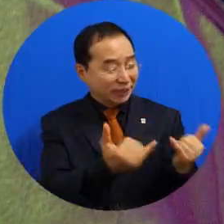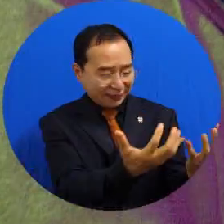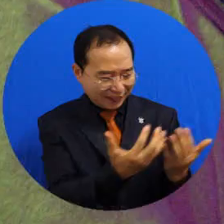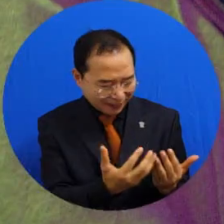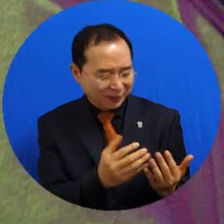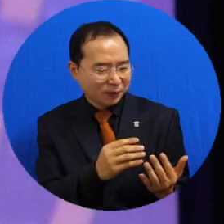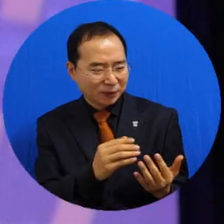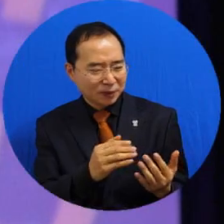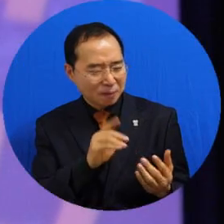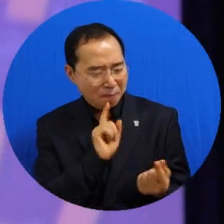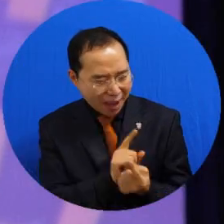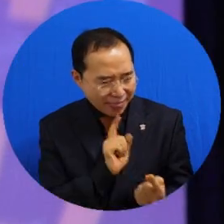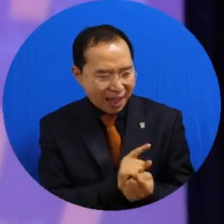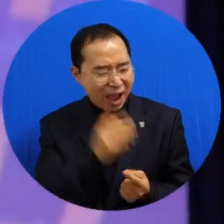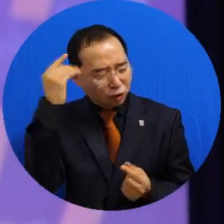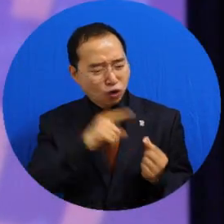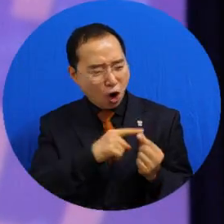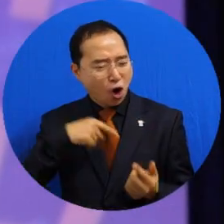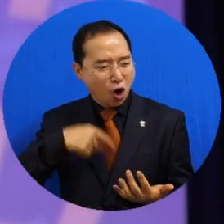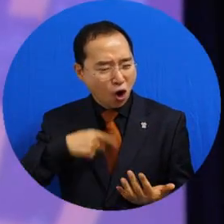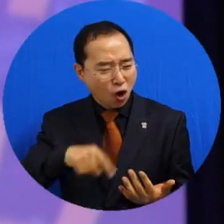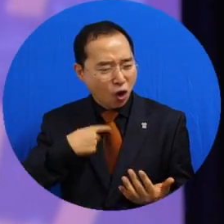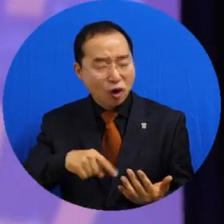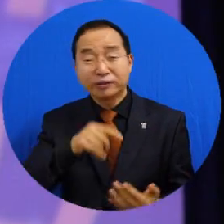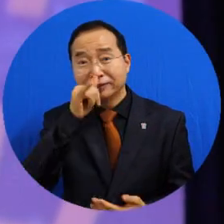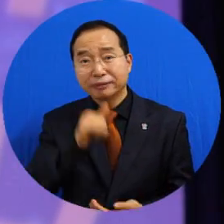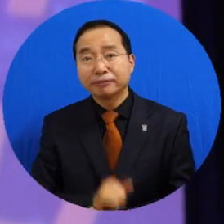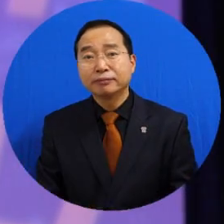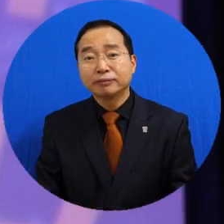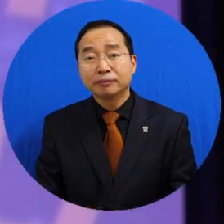친구들을 만나면서 든 생각이 있었는데요.